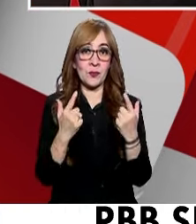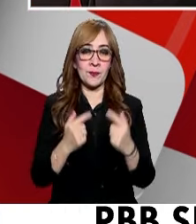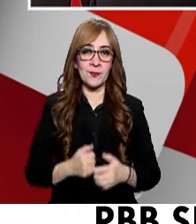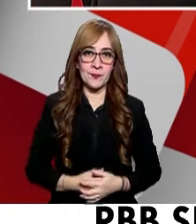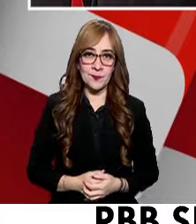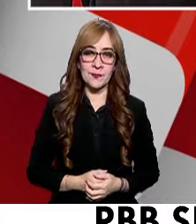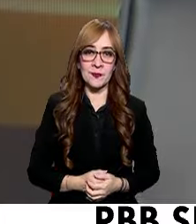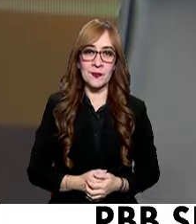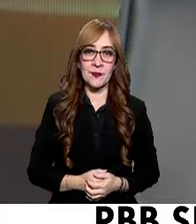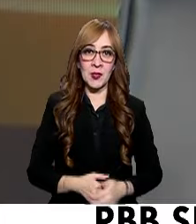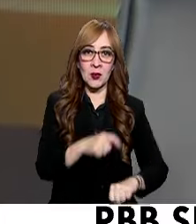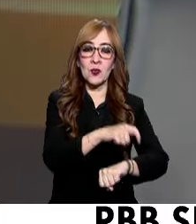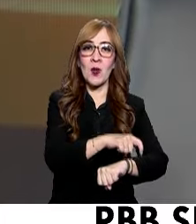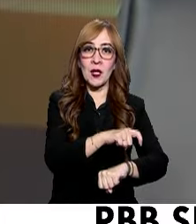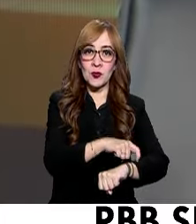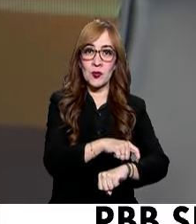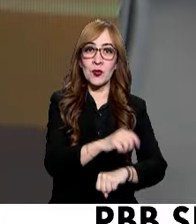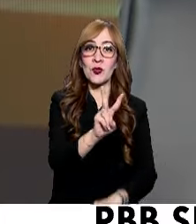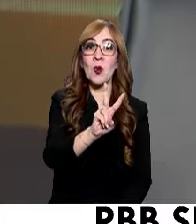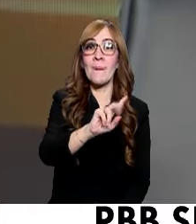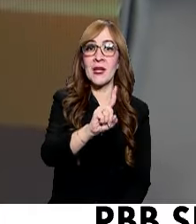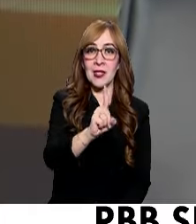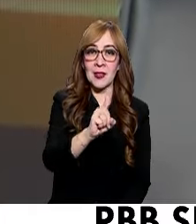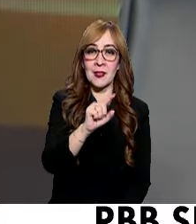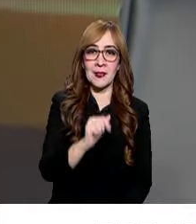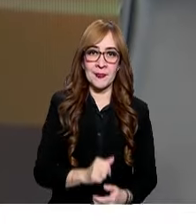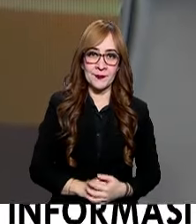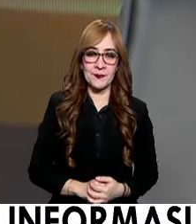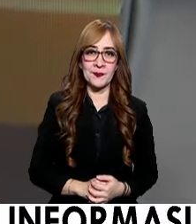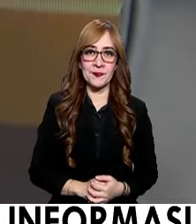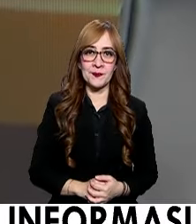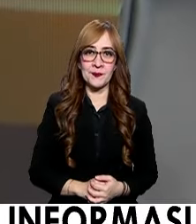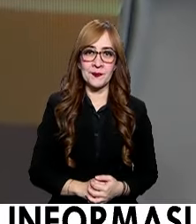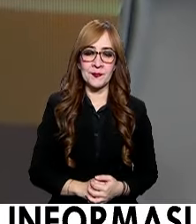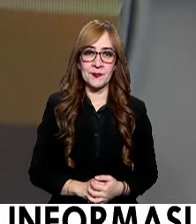filosi waktu anda menjawab 2 menit dimulai Ketika anda